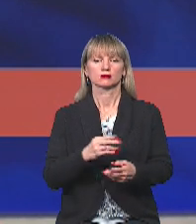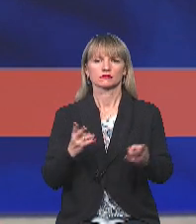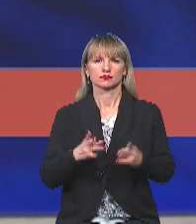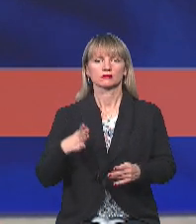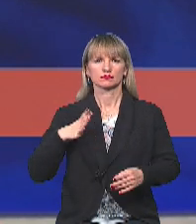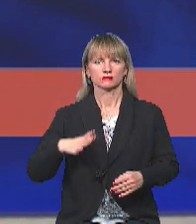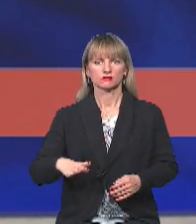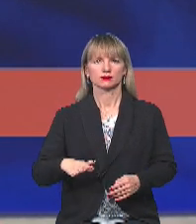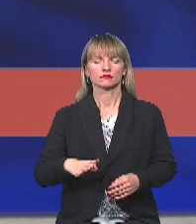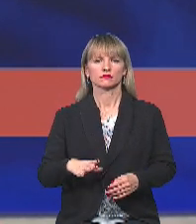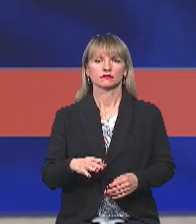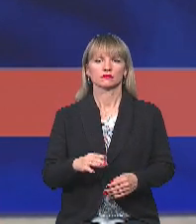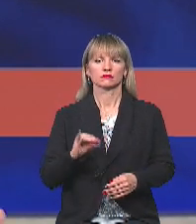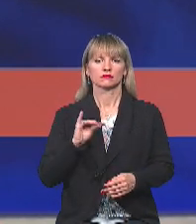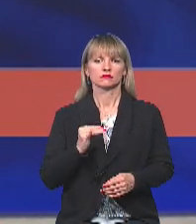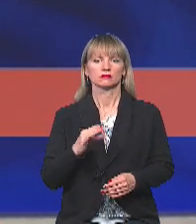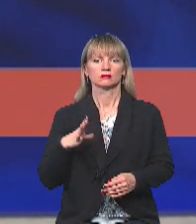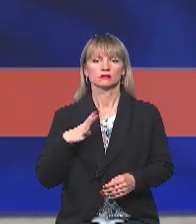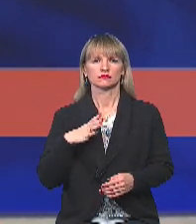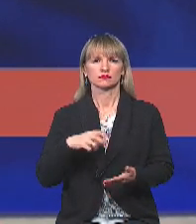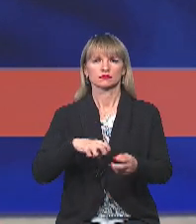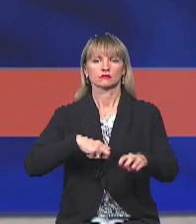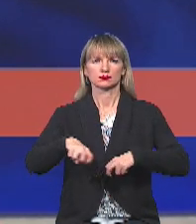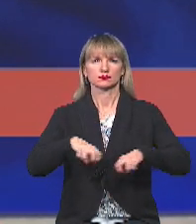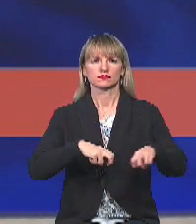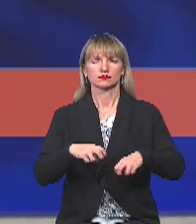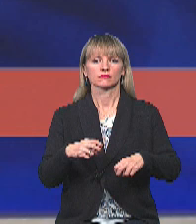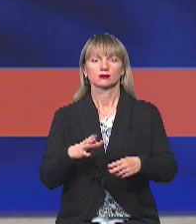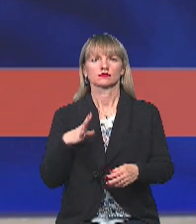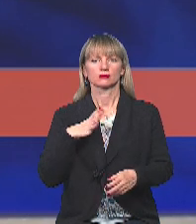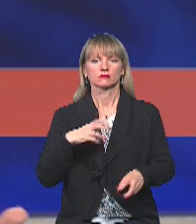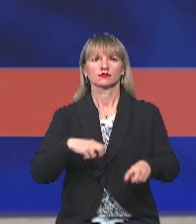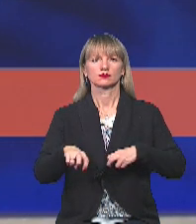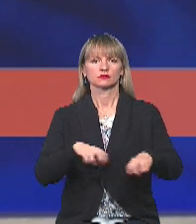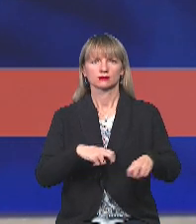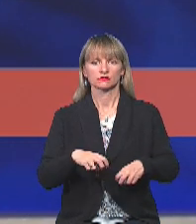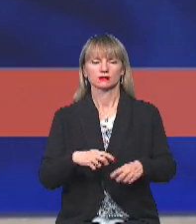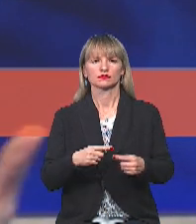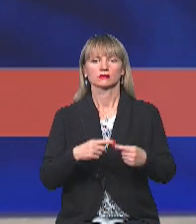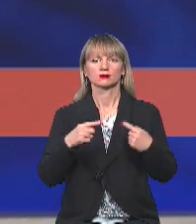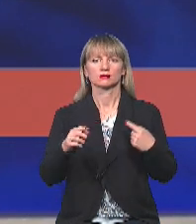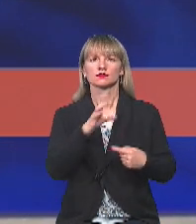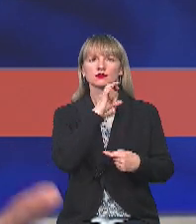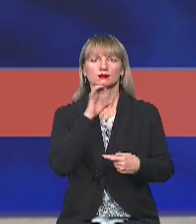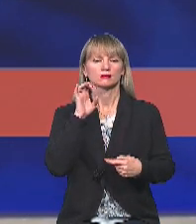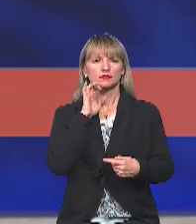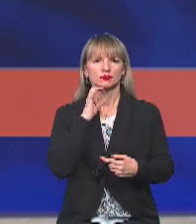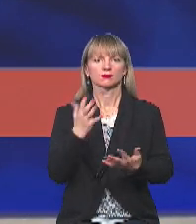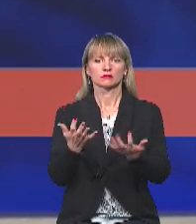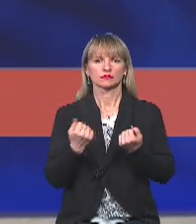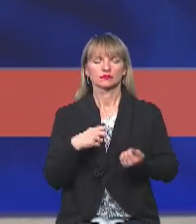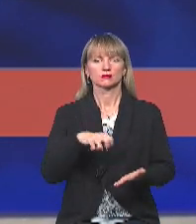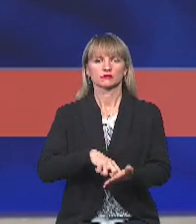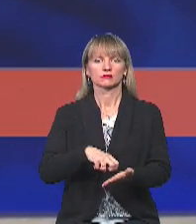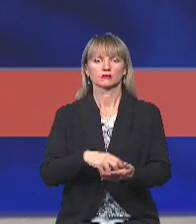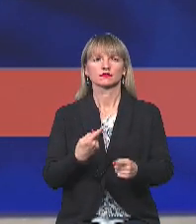Це все да, витерпіти. І було ж листування, хоч би як, але було листування, там в далекі Сибири доходили там листи.